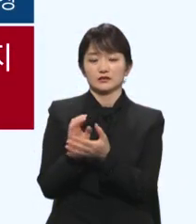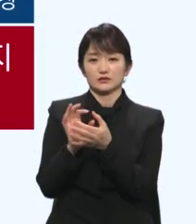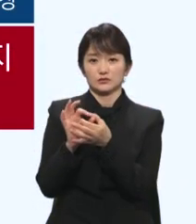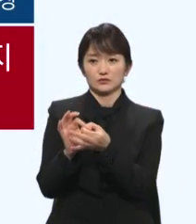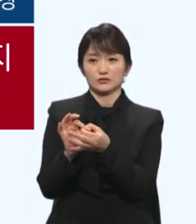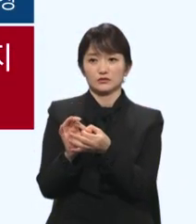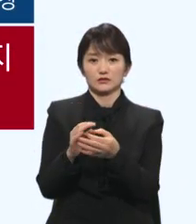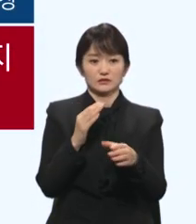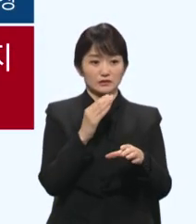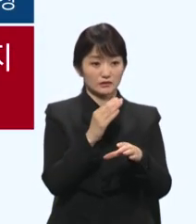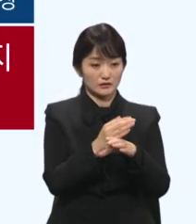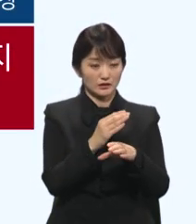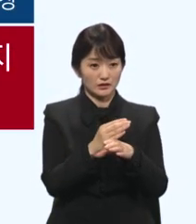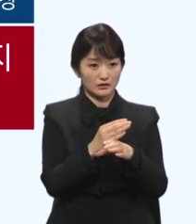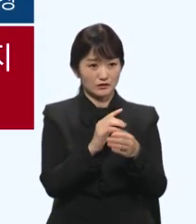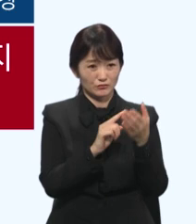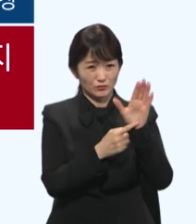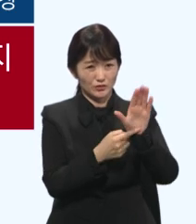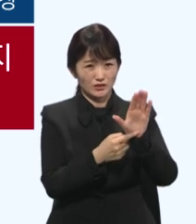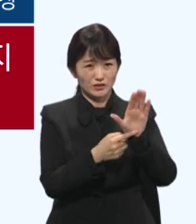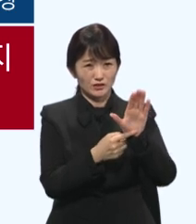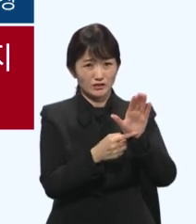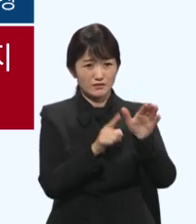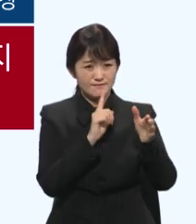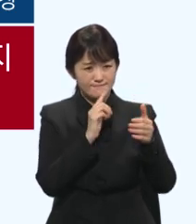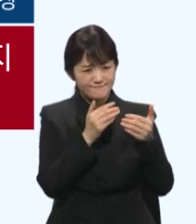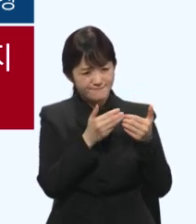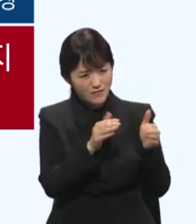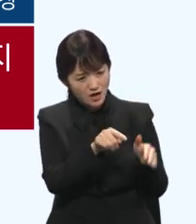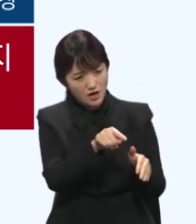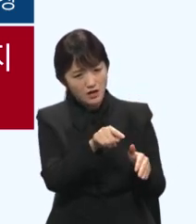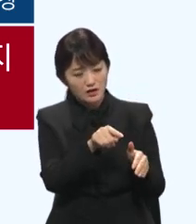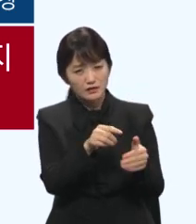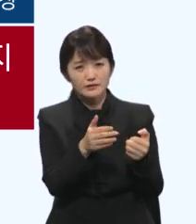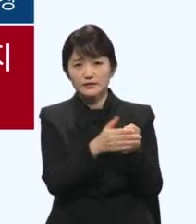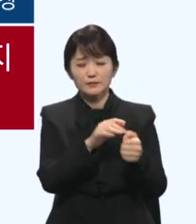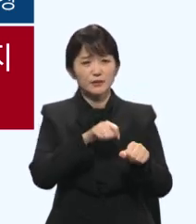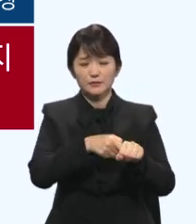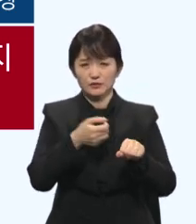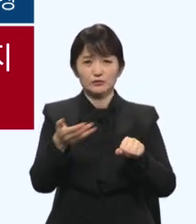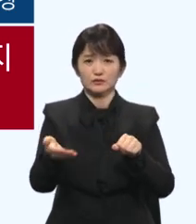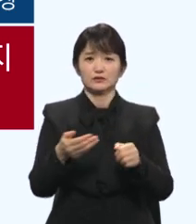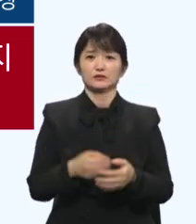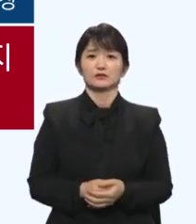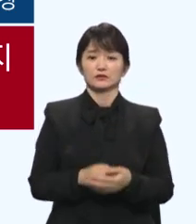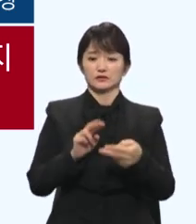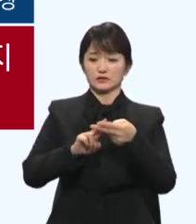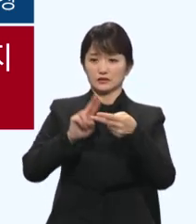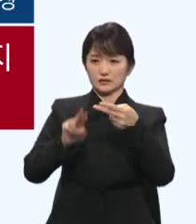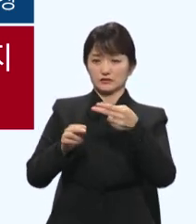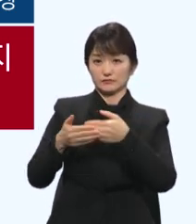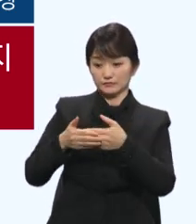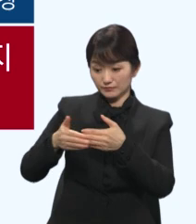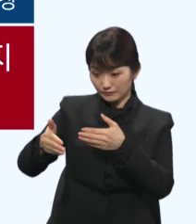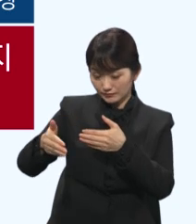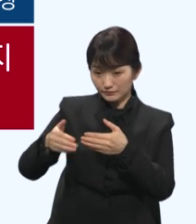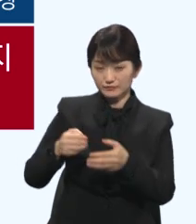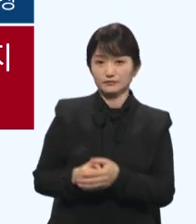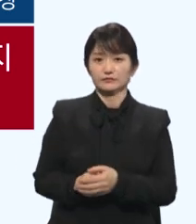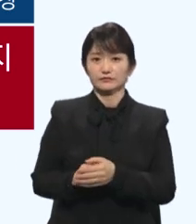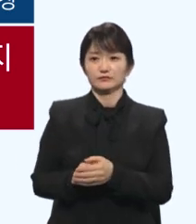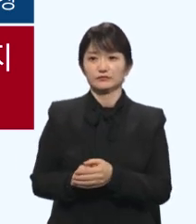좀 무리한 표현을 했다 이것 때문에 사실 우스운 징계를 한 거거든요 근데 결국에는 형사 절차에서도 다 그 형사